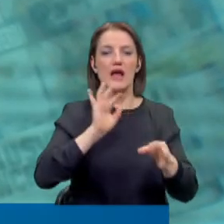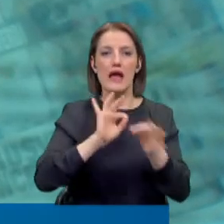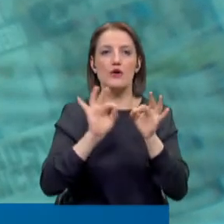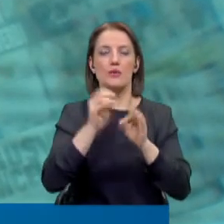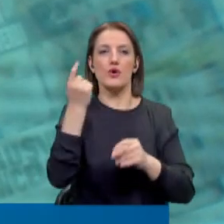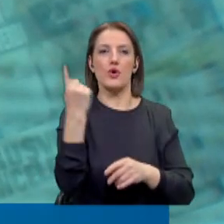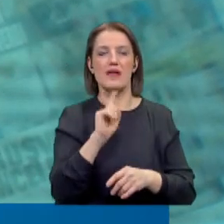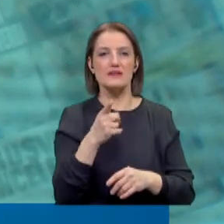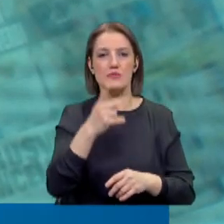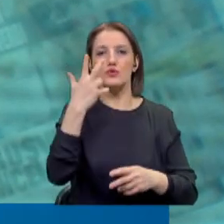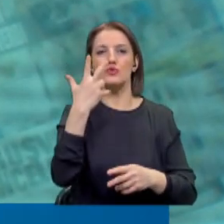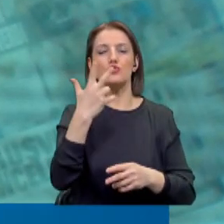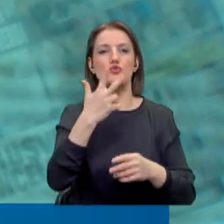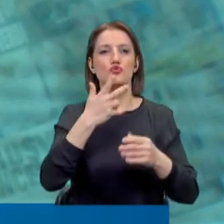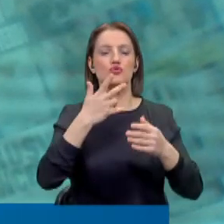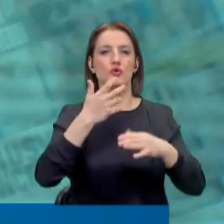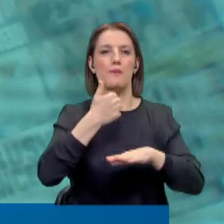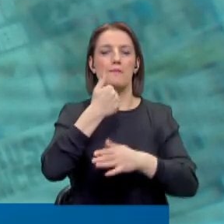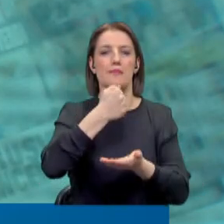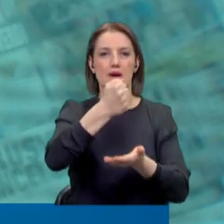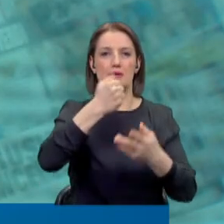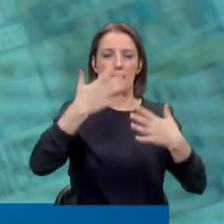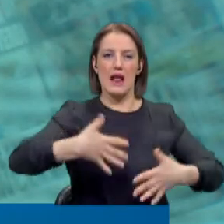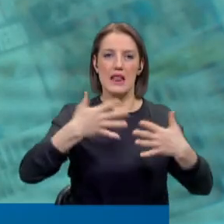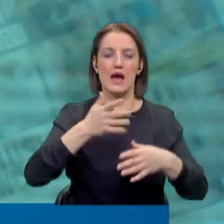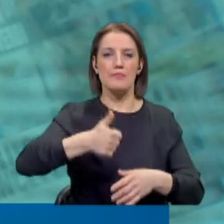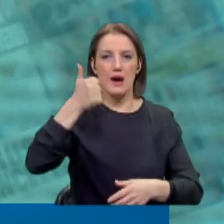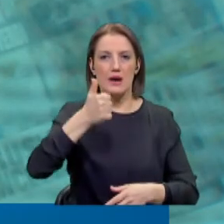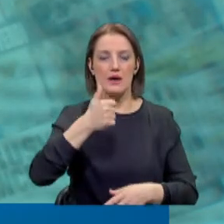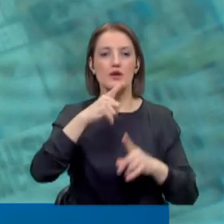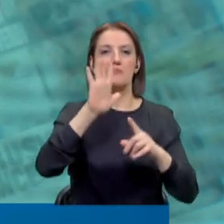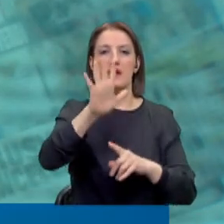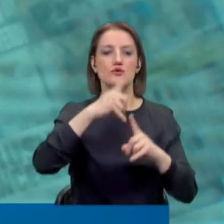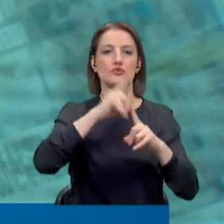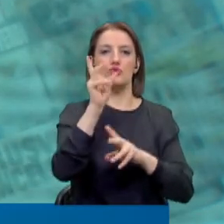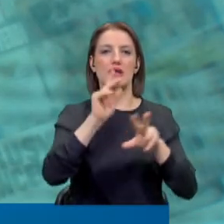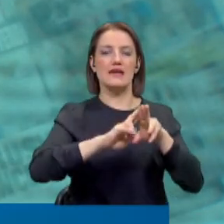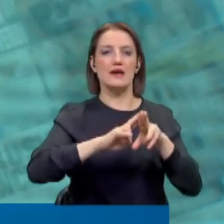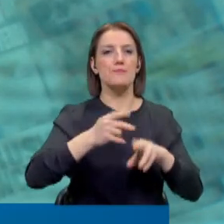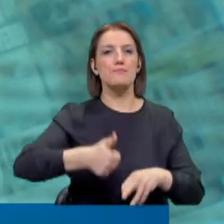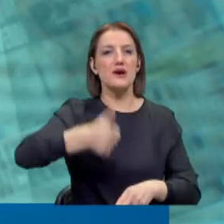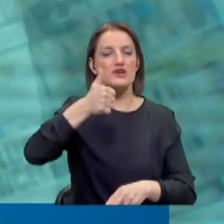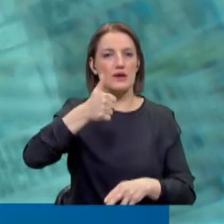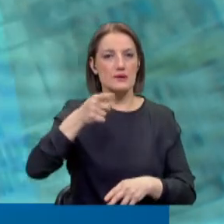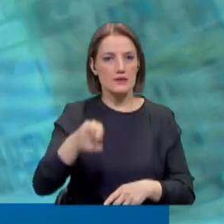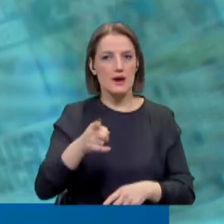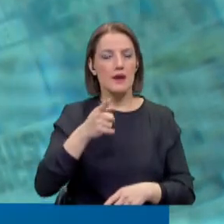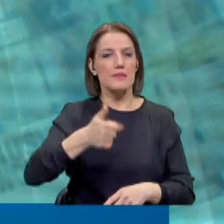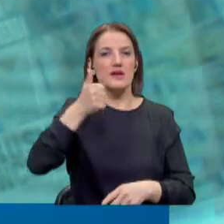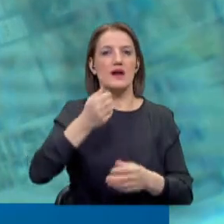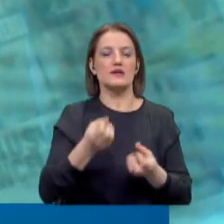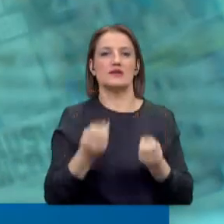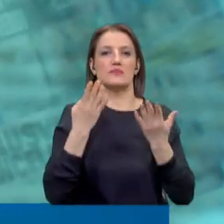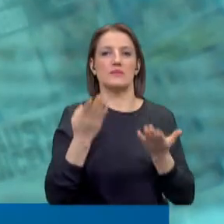yönetimi 3 Maliye Bakanı 4 Merkez Bankası ve 5 Türk başkanı gördüğü Başkanlığı bakan